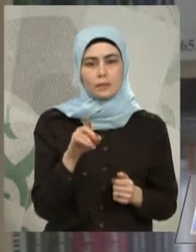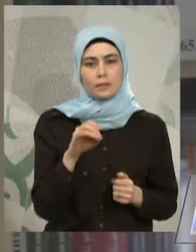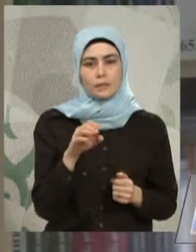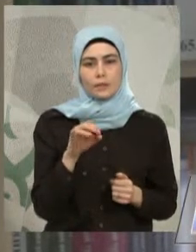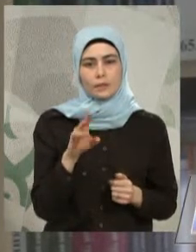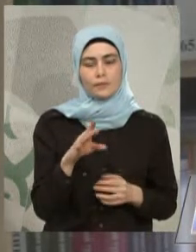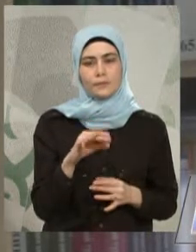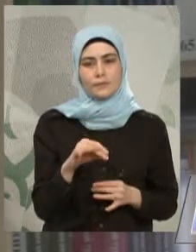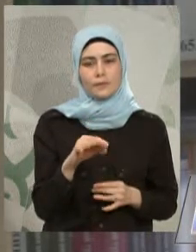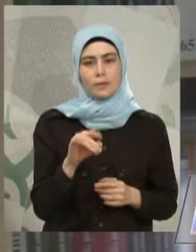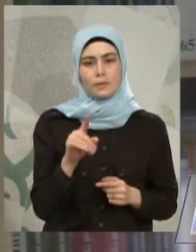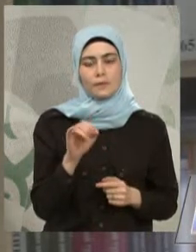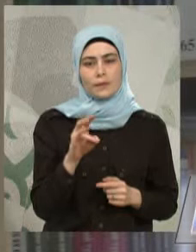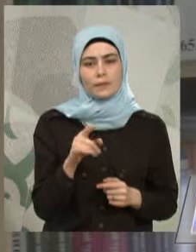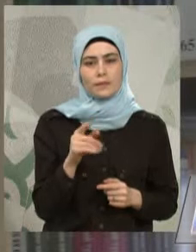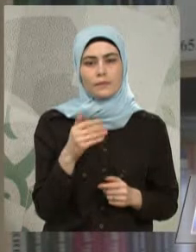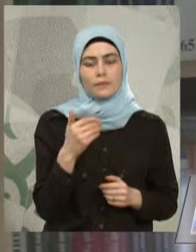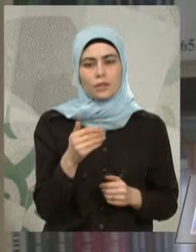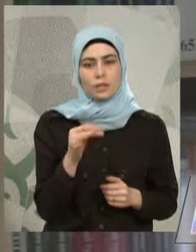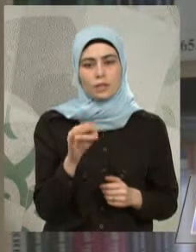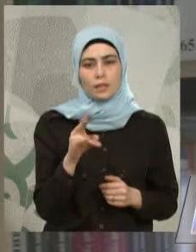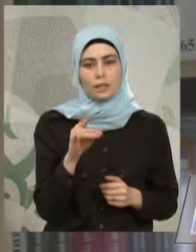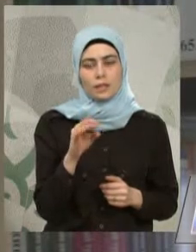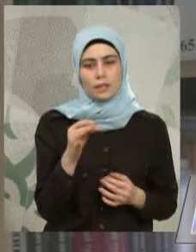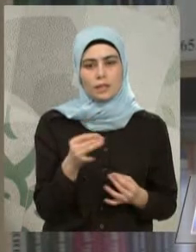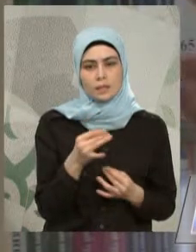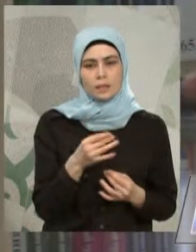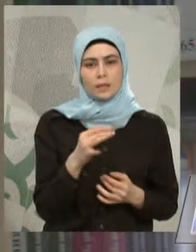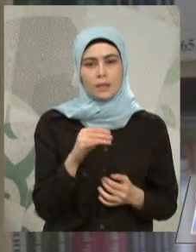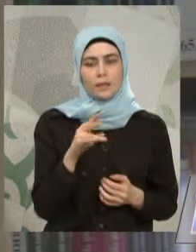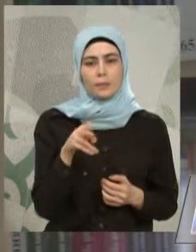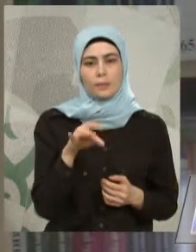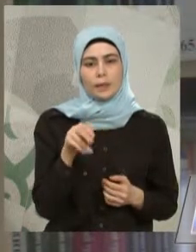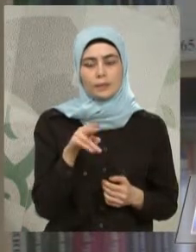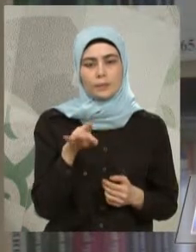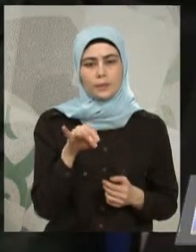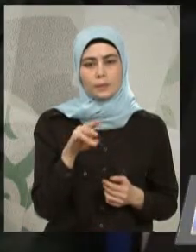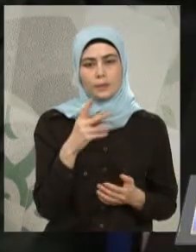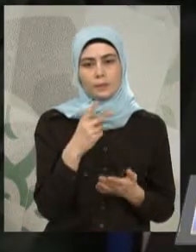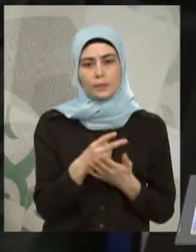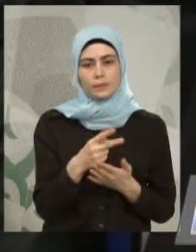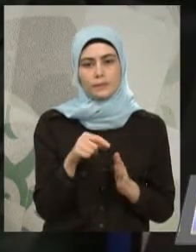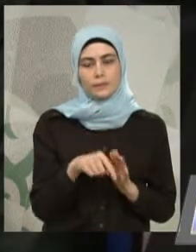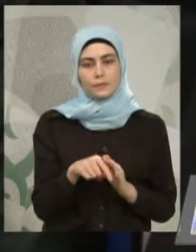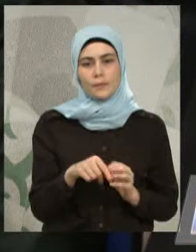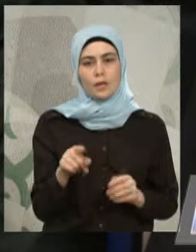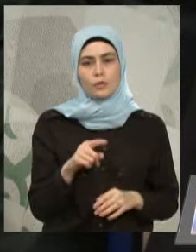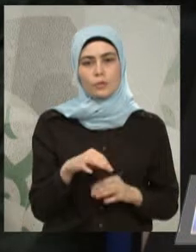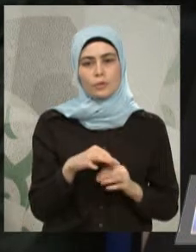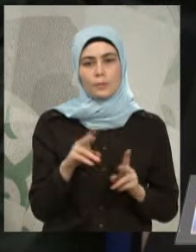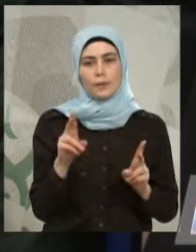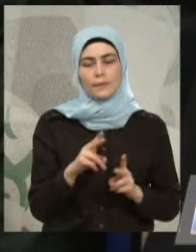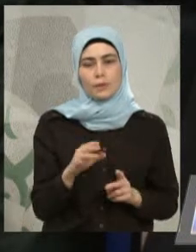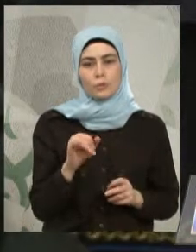вы призваны ваши интересы, интересы предпринимателей предъявлять, представлять вовне. Чтобы пользоваться правилами